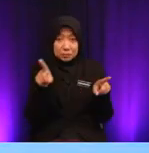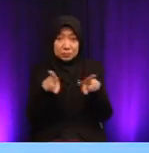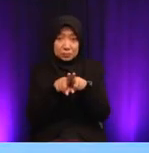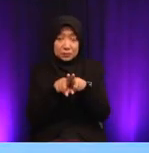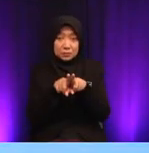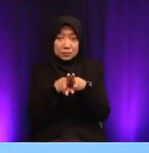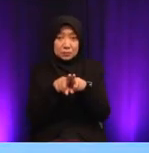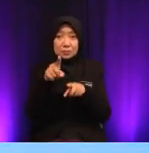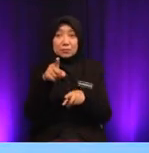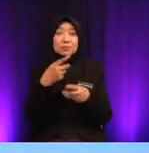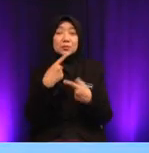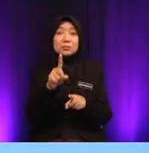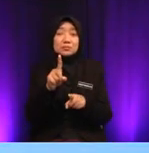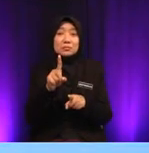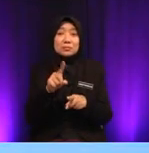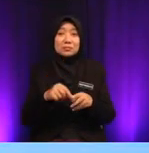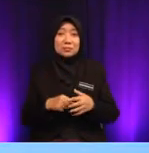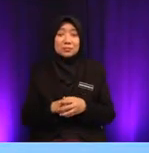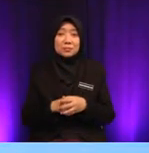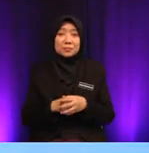di luar sana